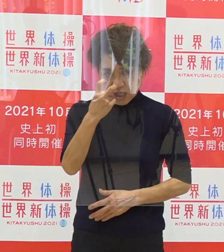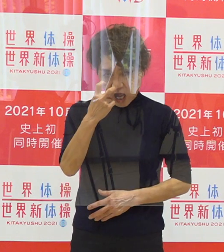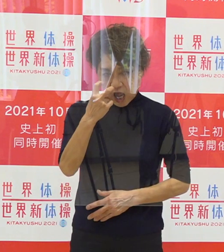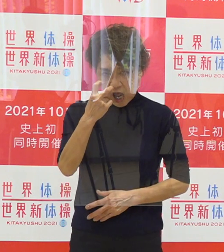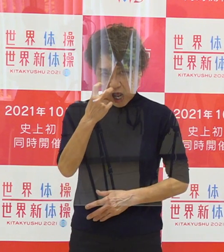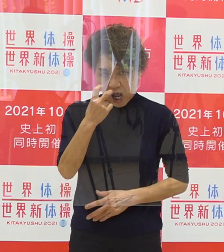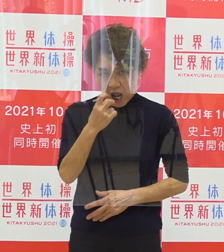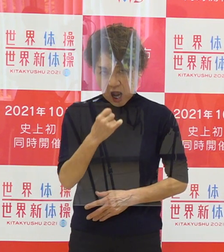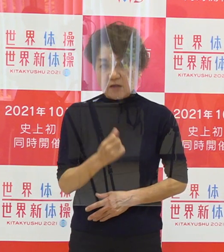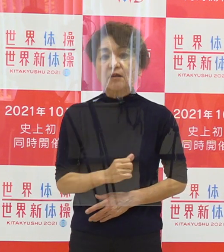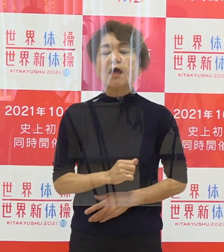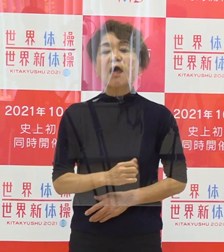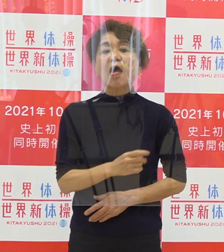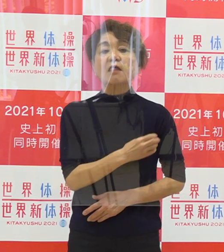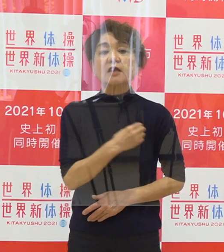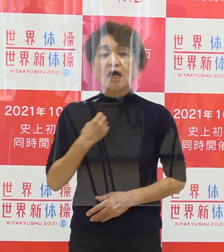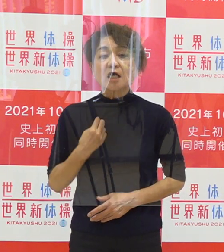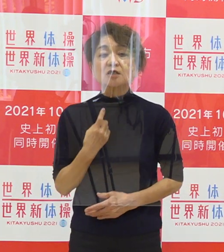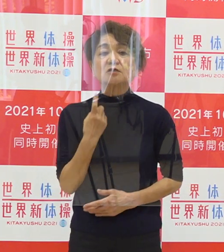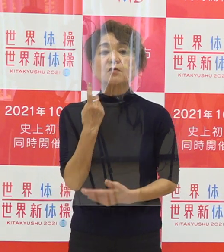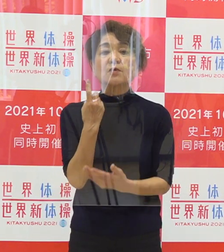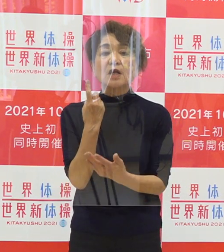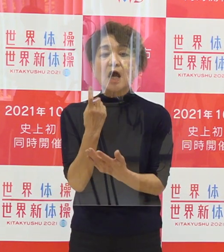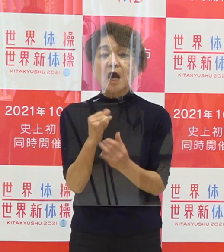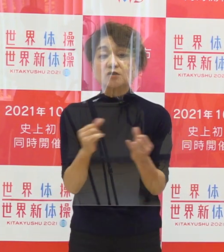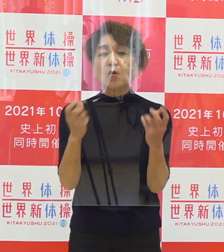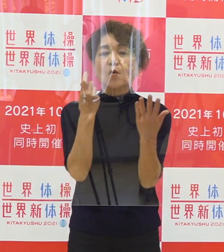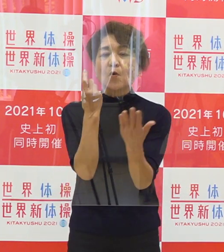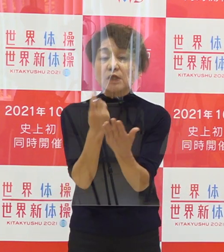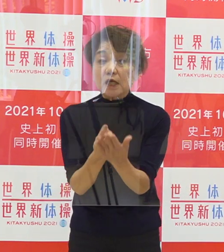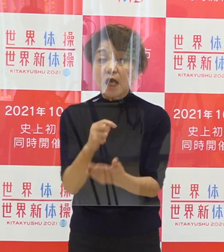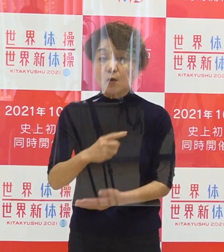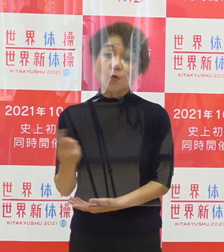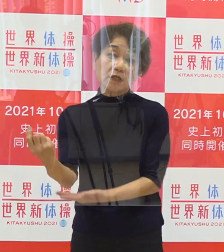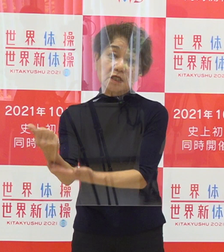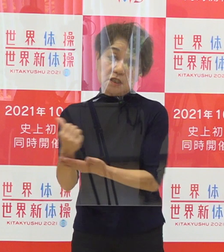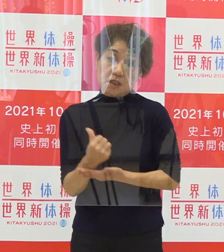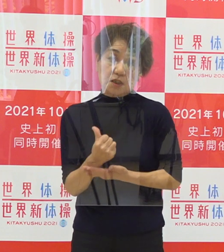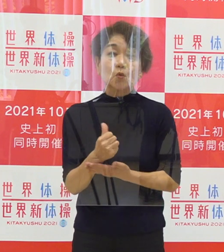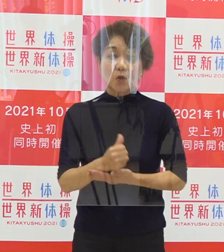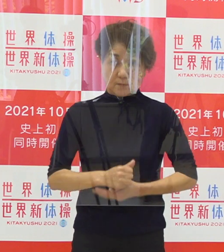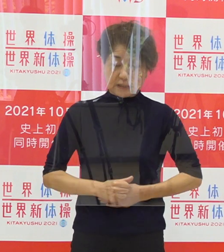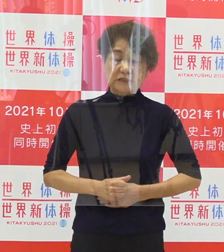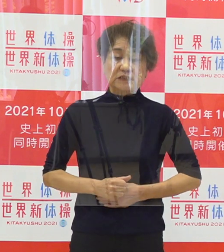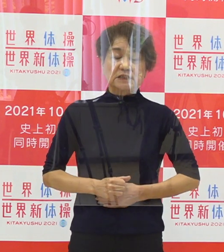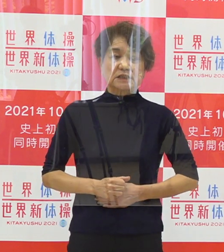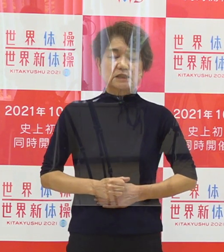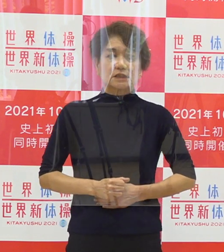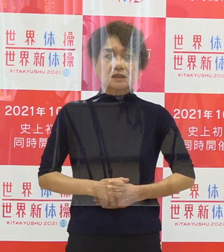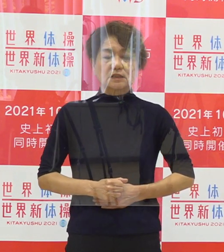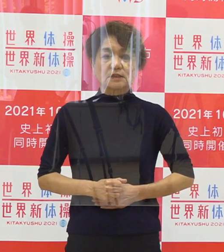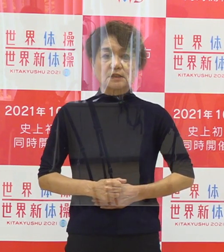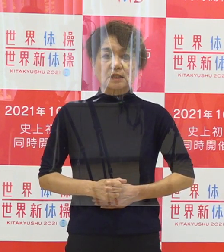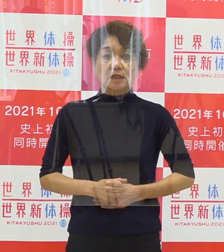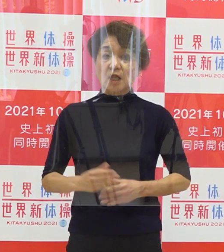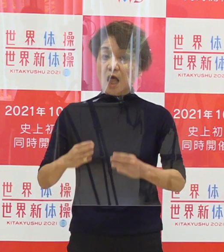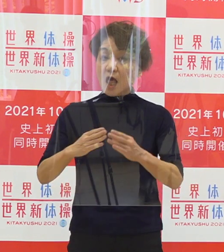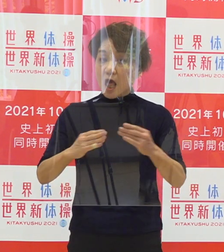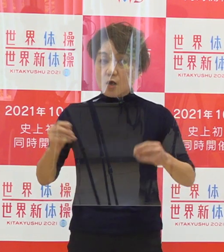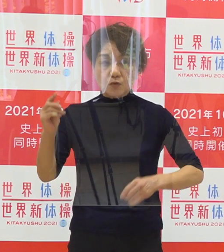した方だけが北九州市に来られております。そして国